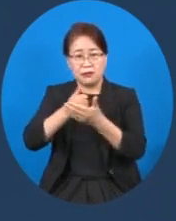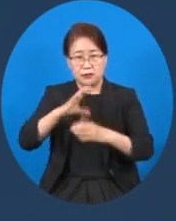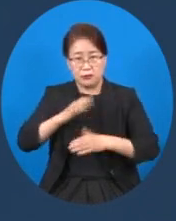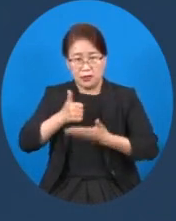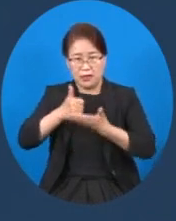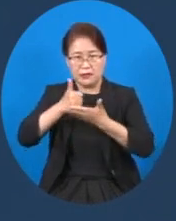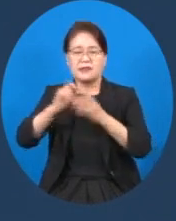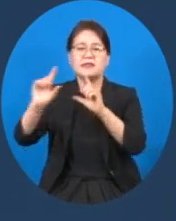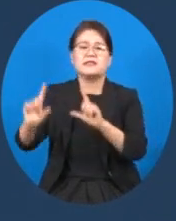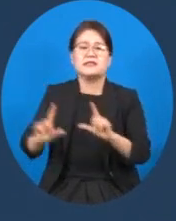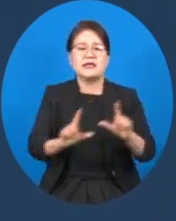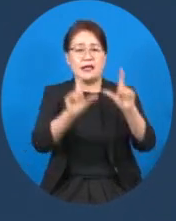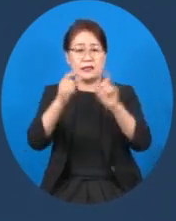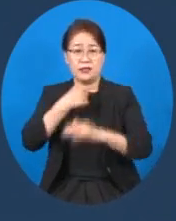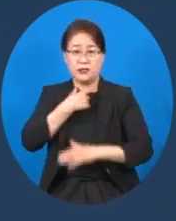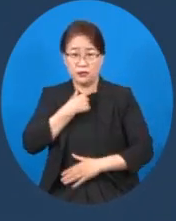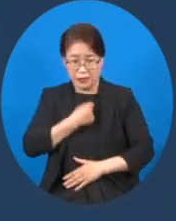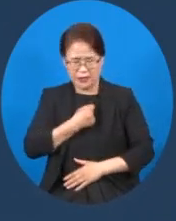살기를 원하십니다.